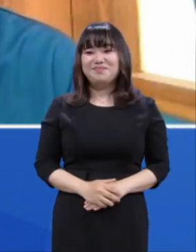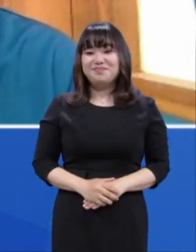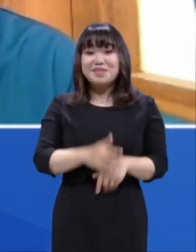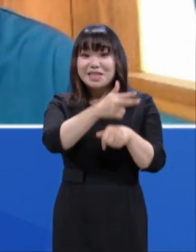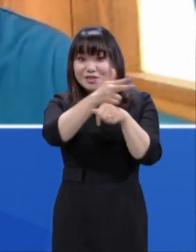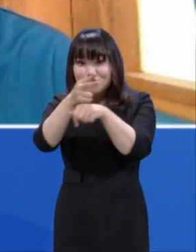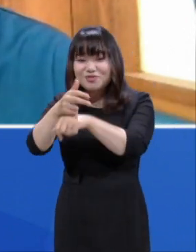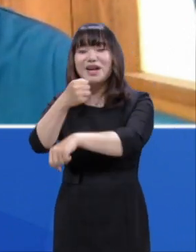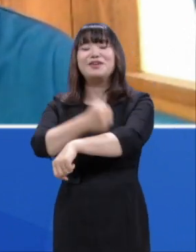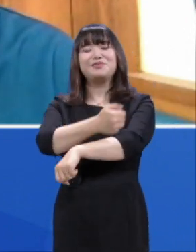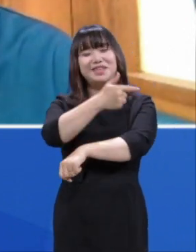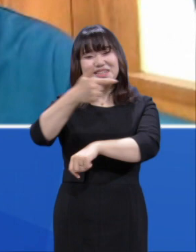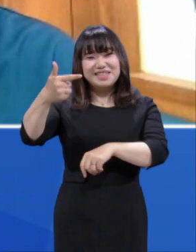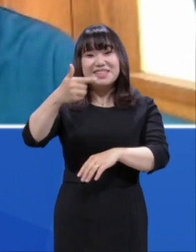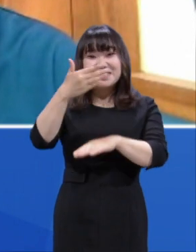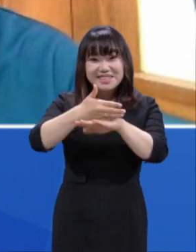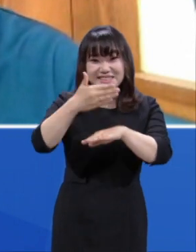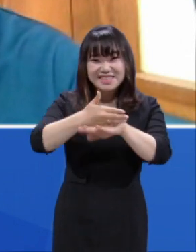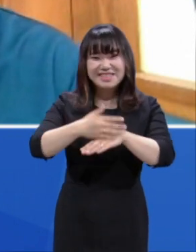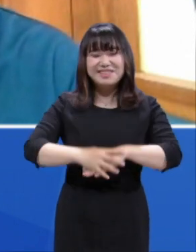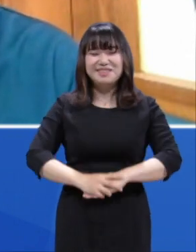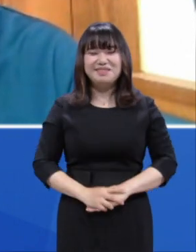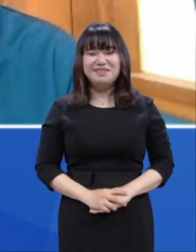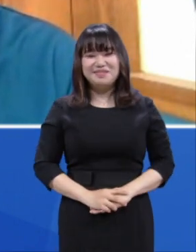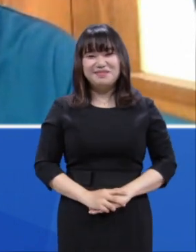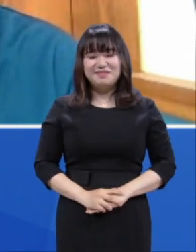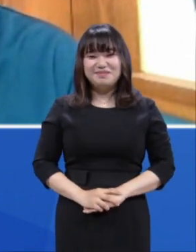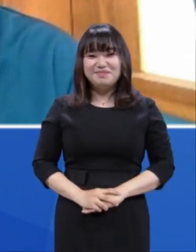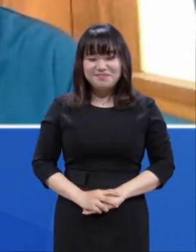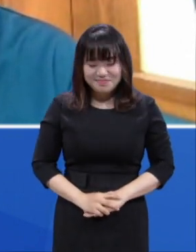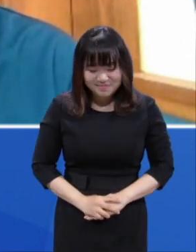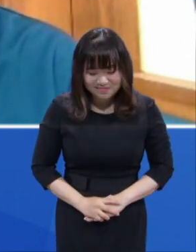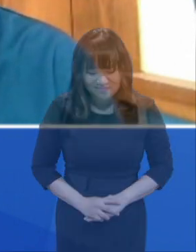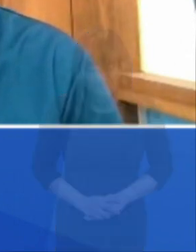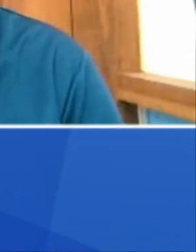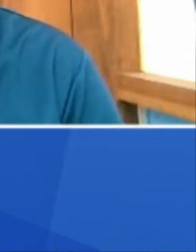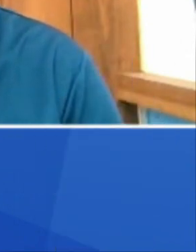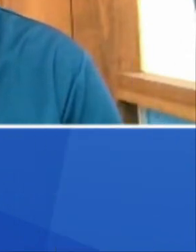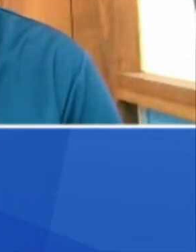네, 취재하느라 고생 많으셨습니다. 감사합니다. 네, 감사합니다.